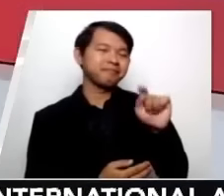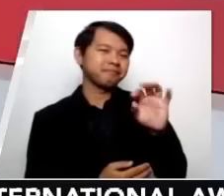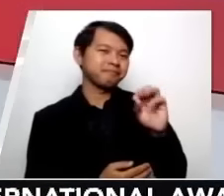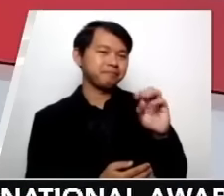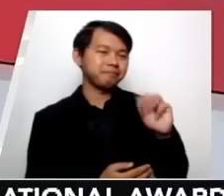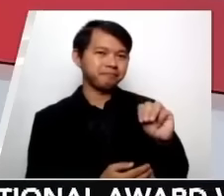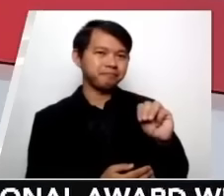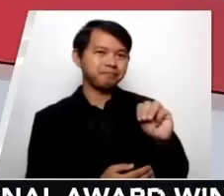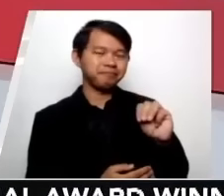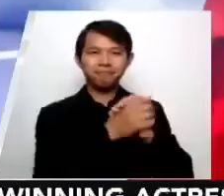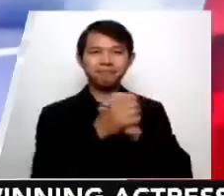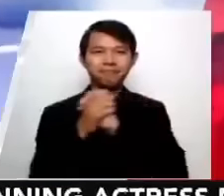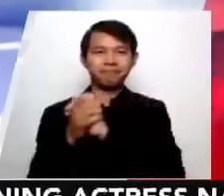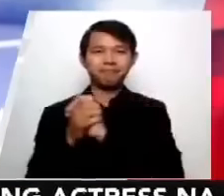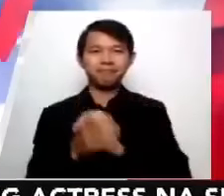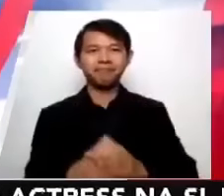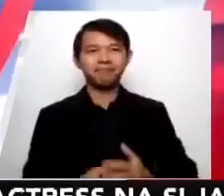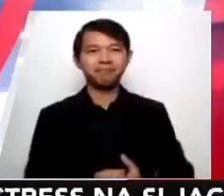Ha?